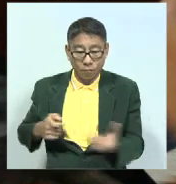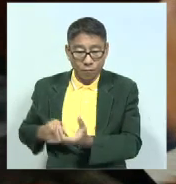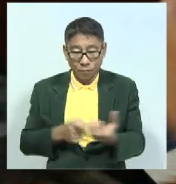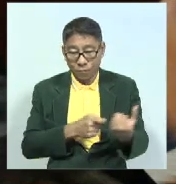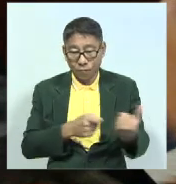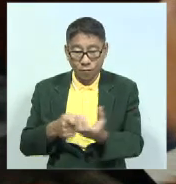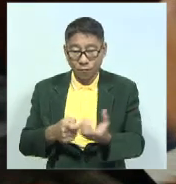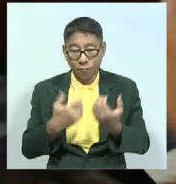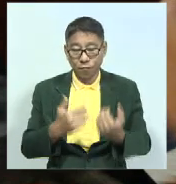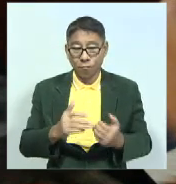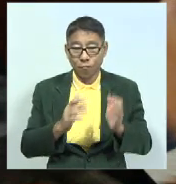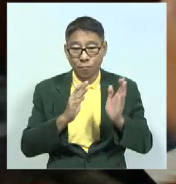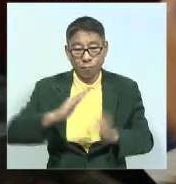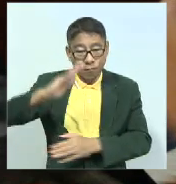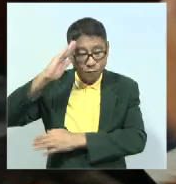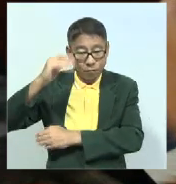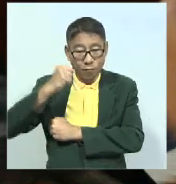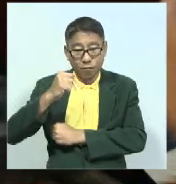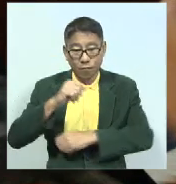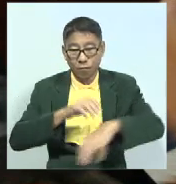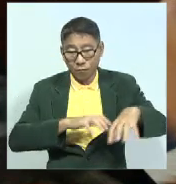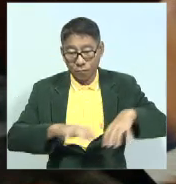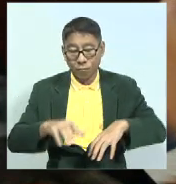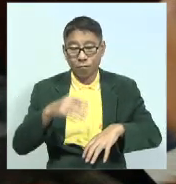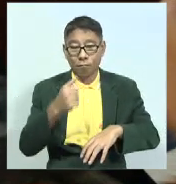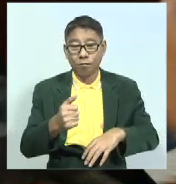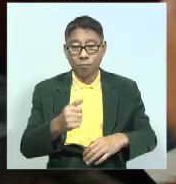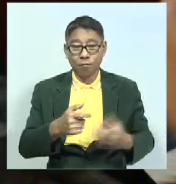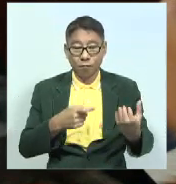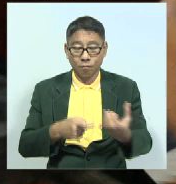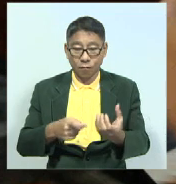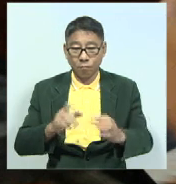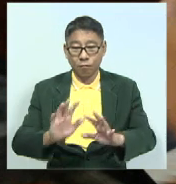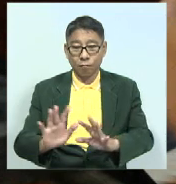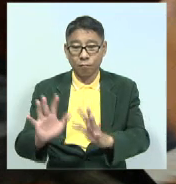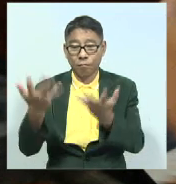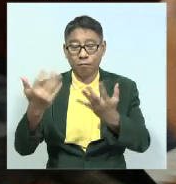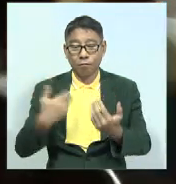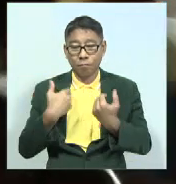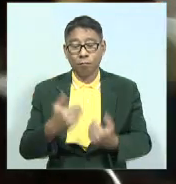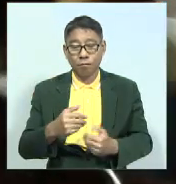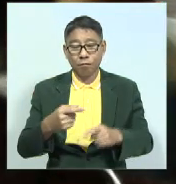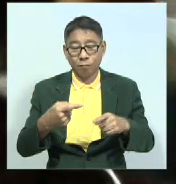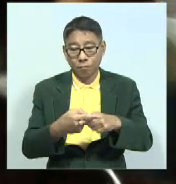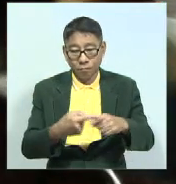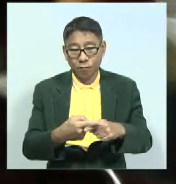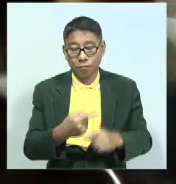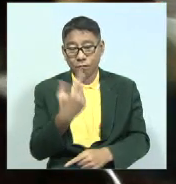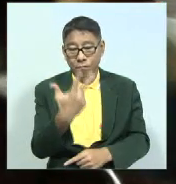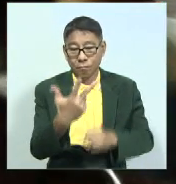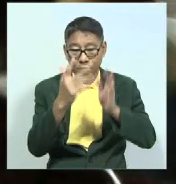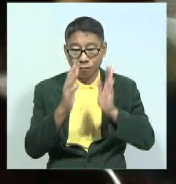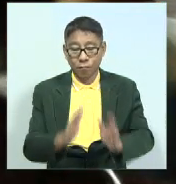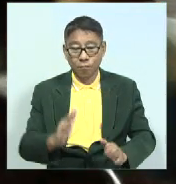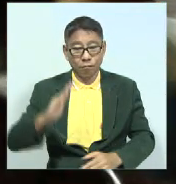ทะจนเจ้าหน้าที่สามารถควบคุมสถานการณ์ได้หลังเสียงปืนสงบเจ้าหน้าที่อส.ได้รับบาดเจ็บ3ราย